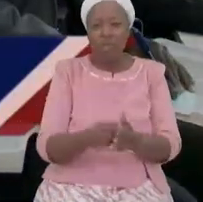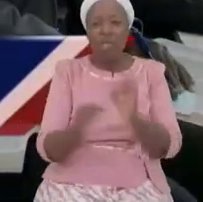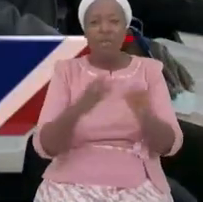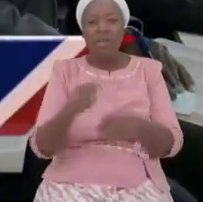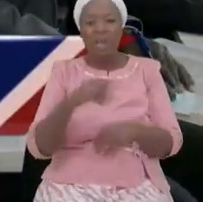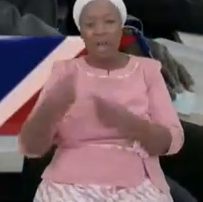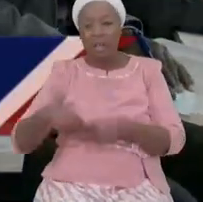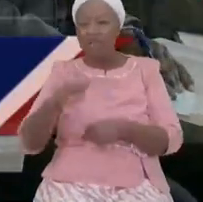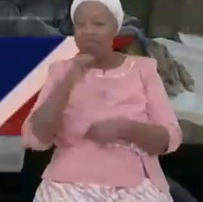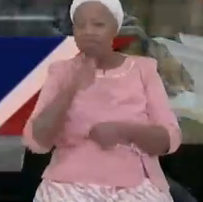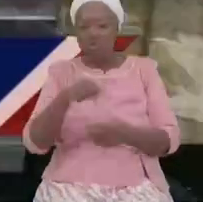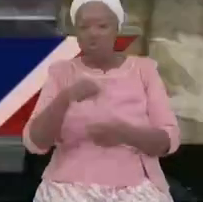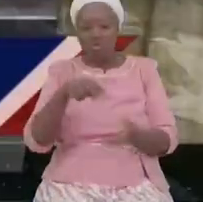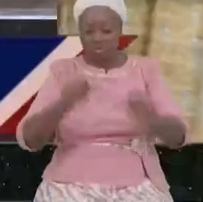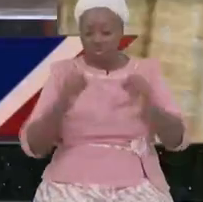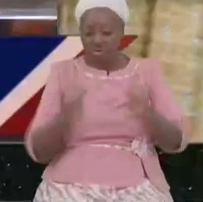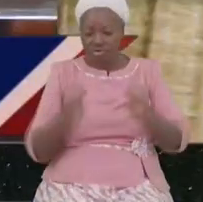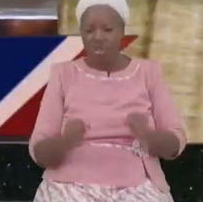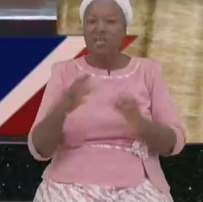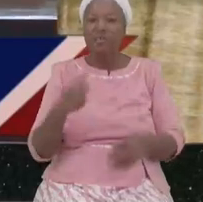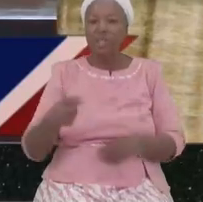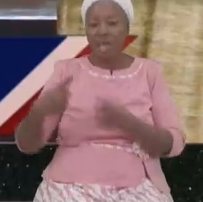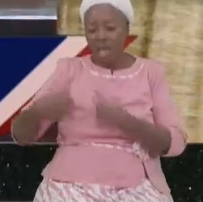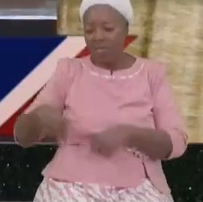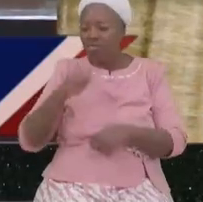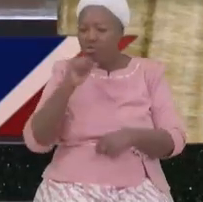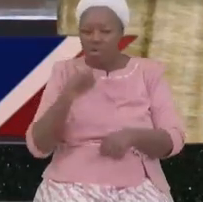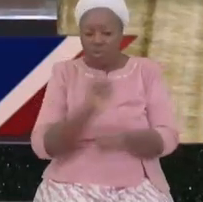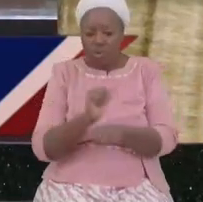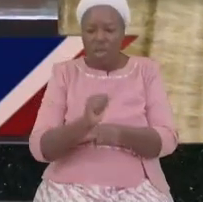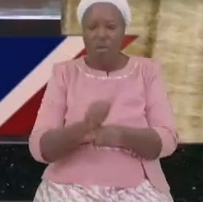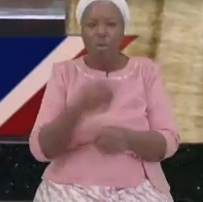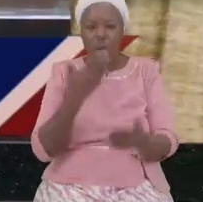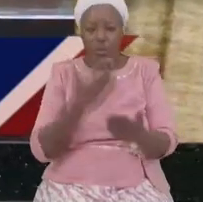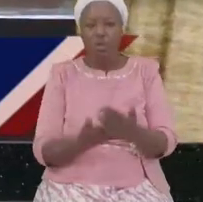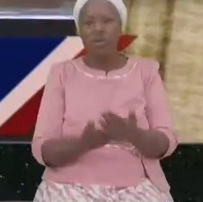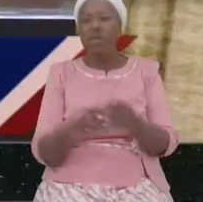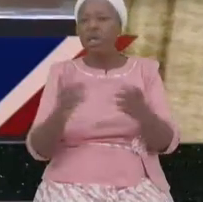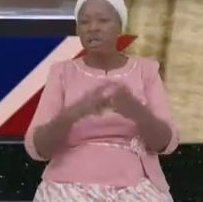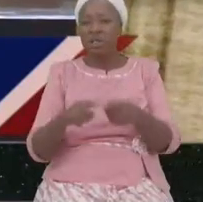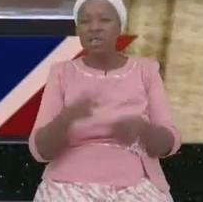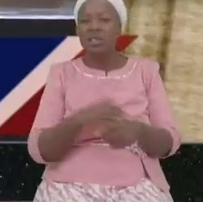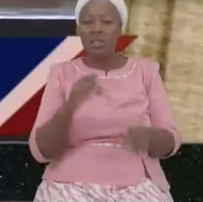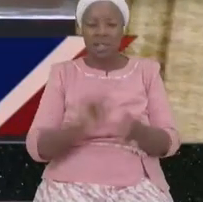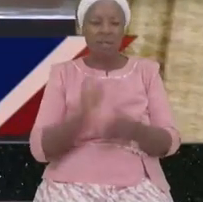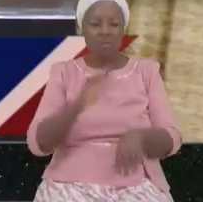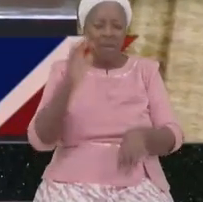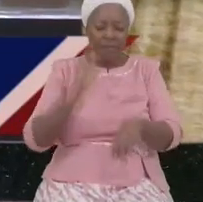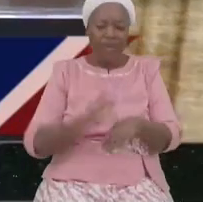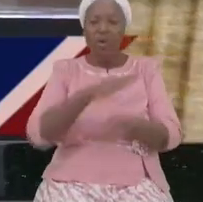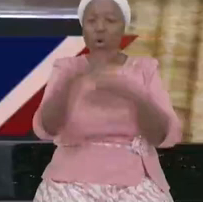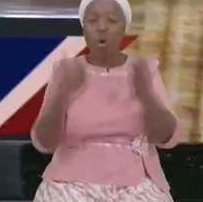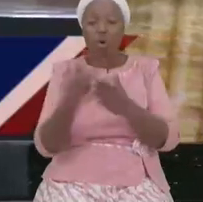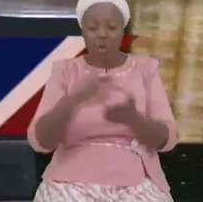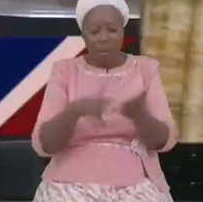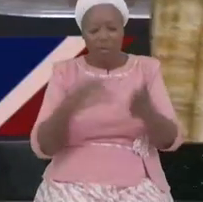le cœur n'est pas actif, alors, quel que soit ce qu'il y a à faire, ça va affecter tout